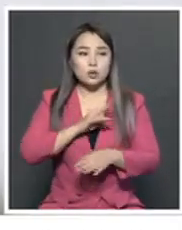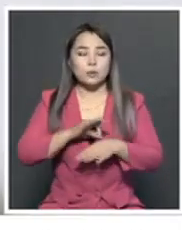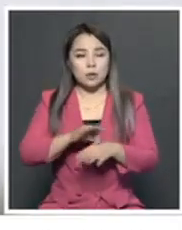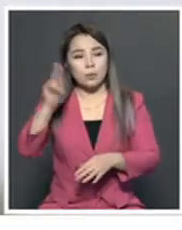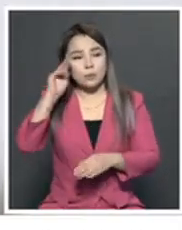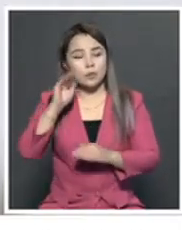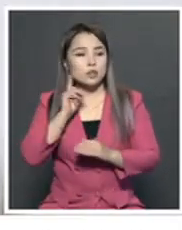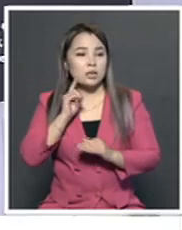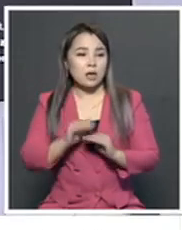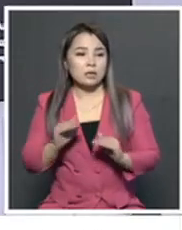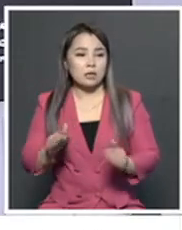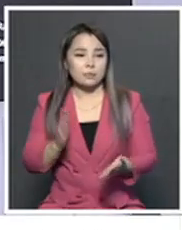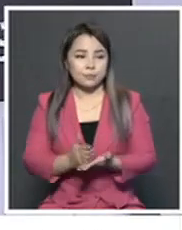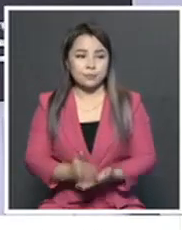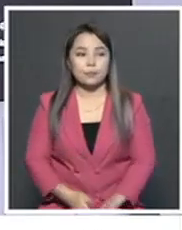жастар.